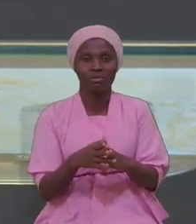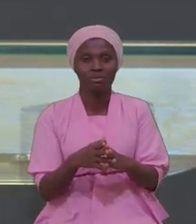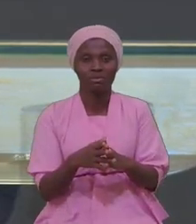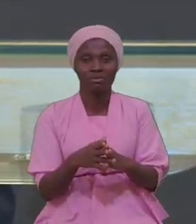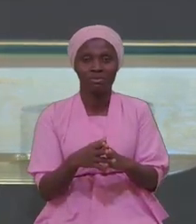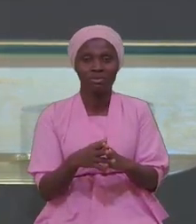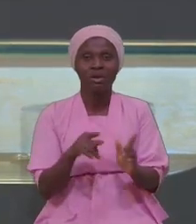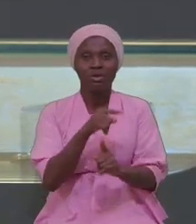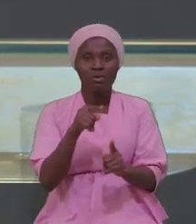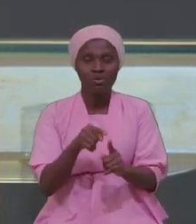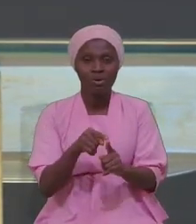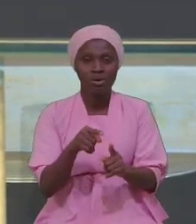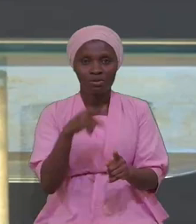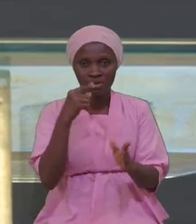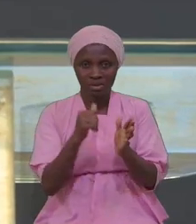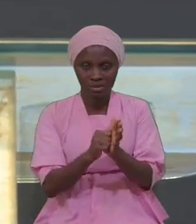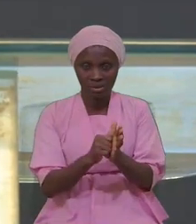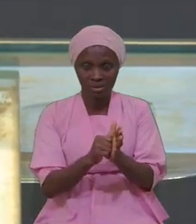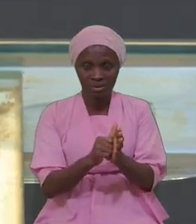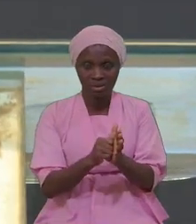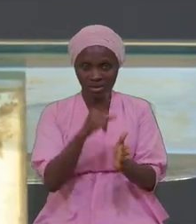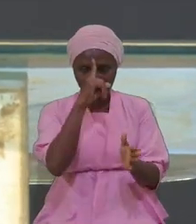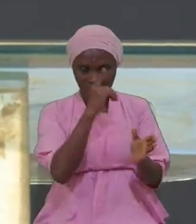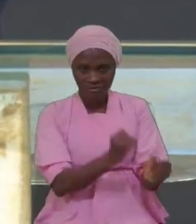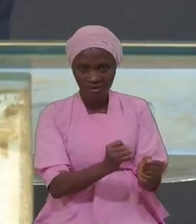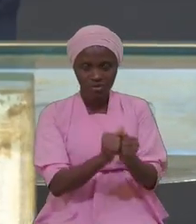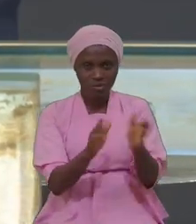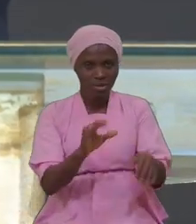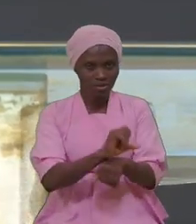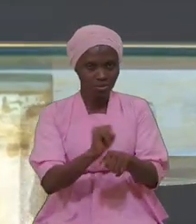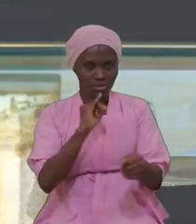Lorsqu'il dit que la foi sans les œuvres est morte, au fait,